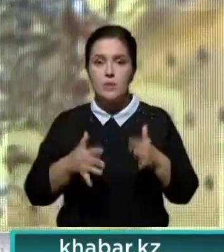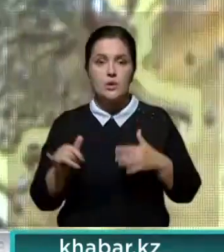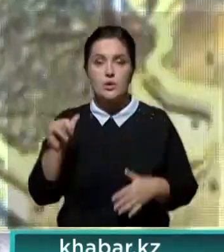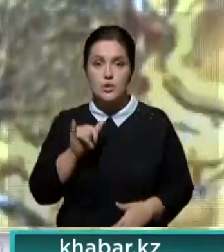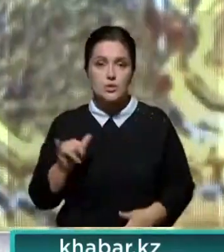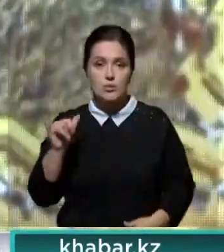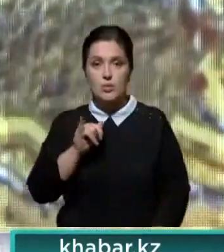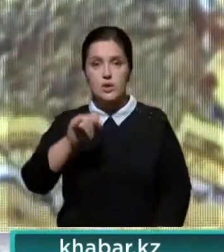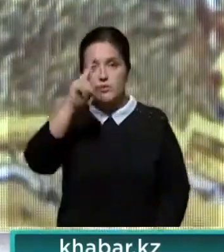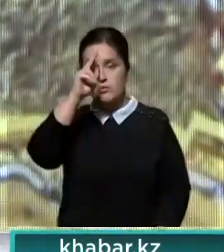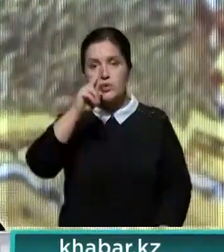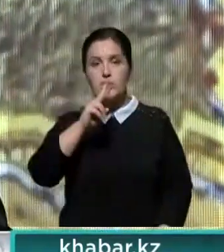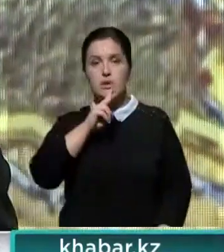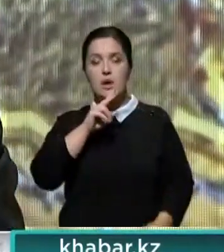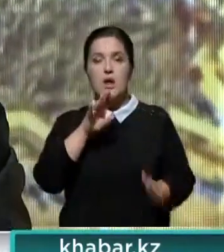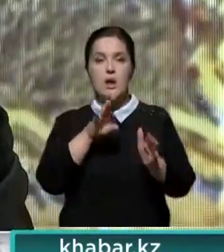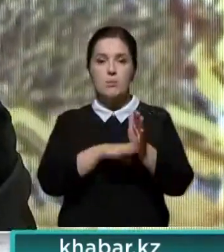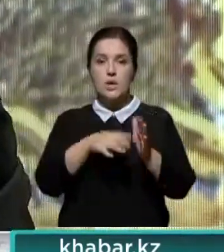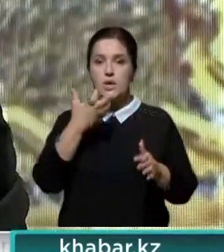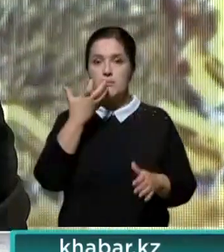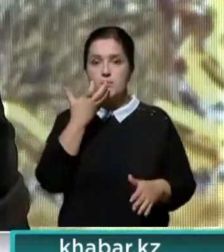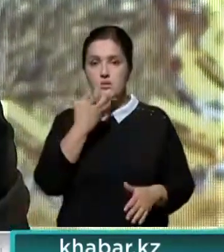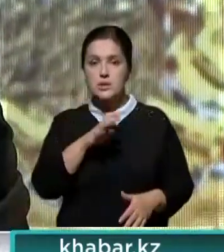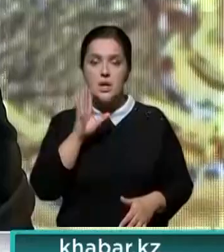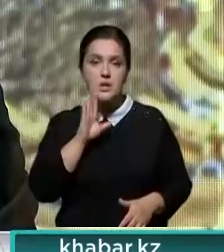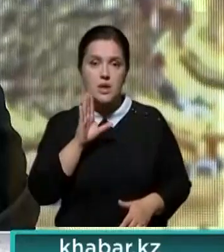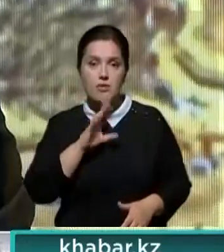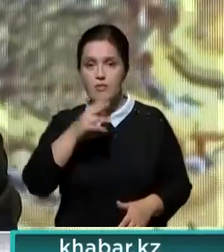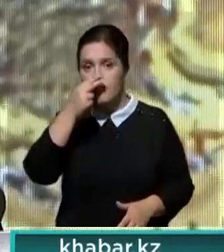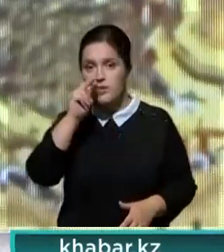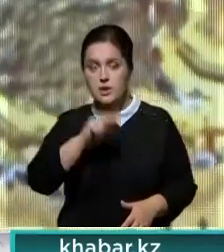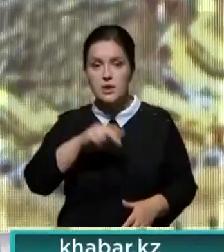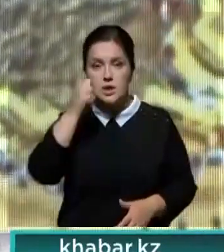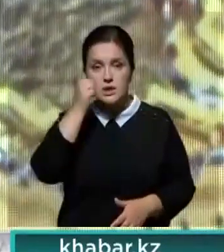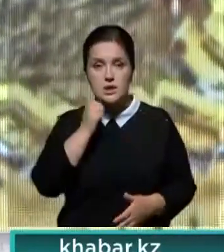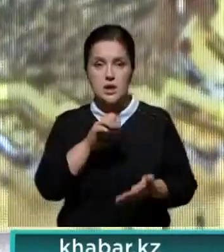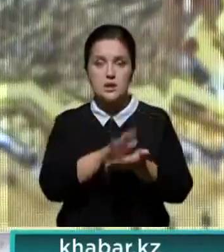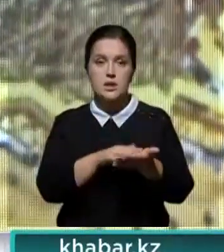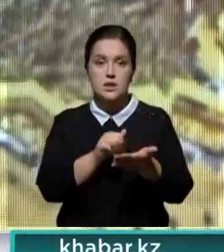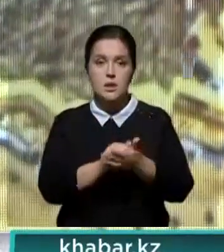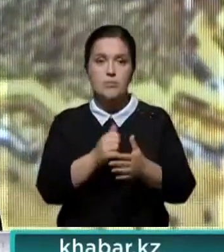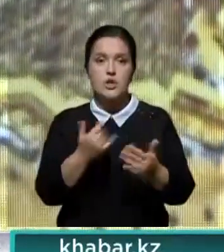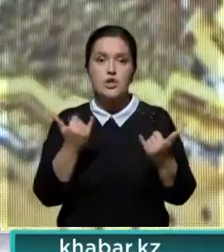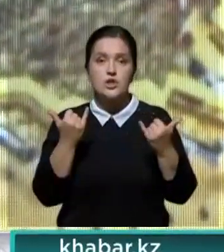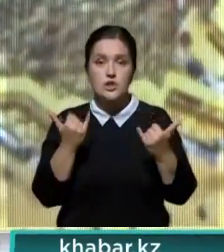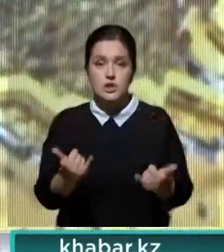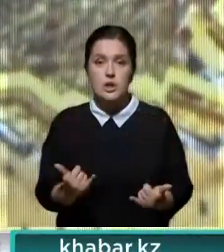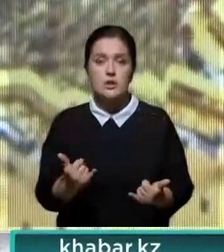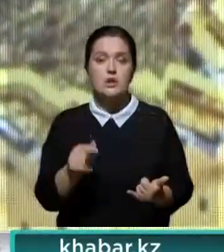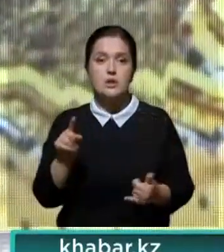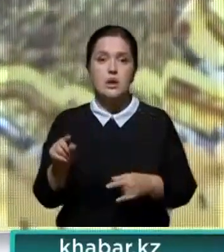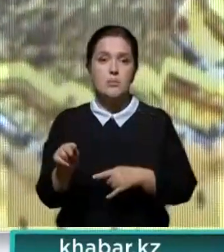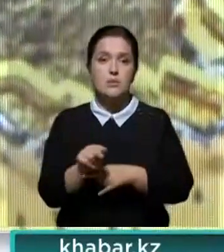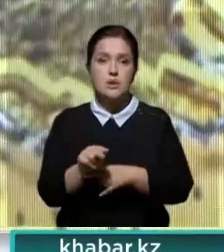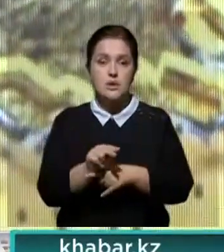18 многоэтажек в Уральске больше 2 месяцев остаются без горячей воды. Всему виной изношенные трубы. Сейчас